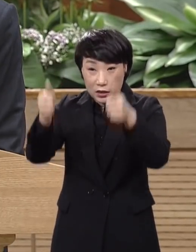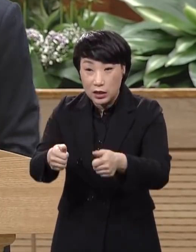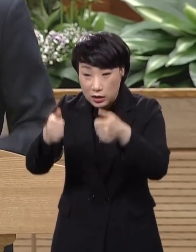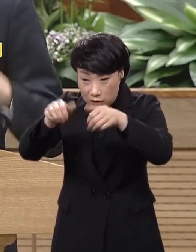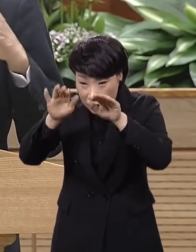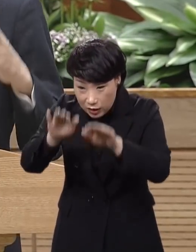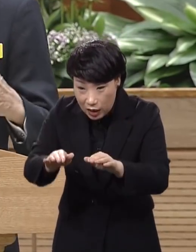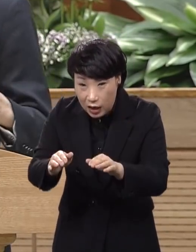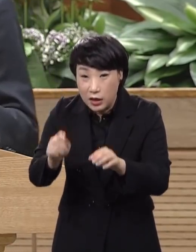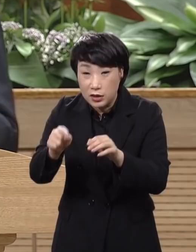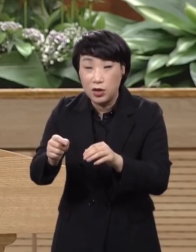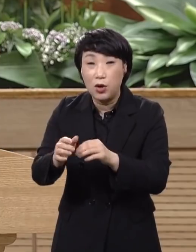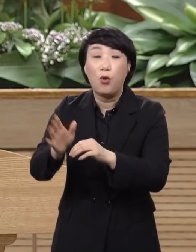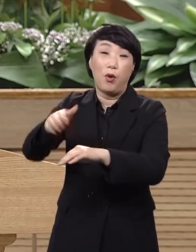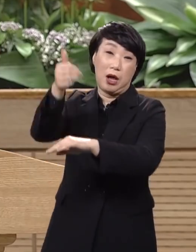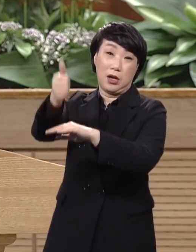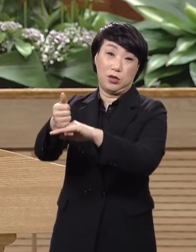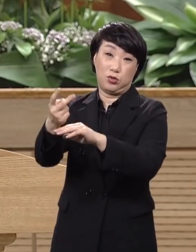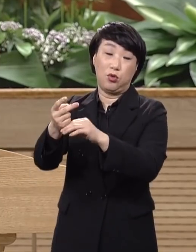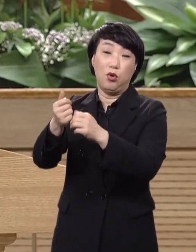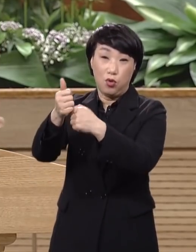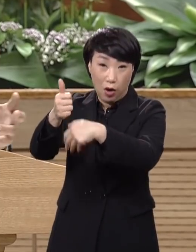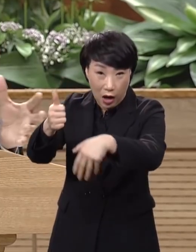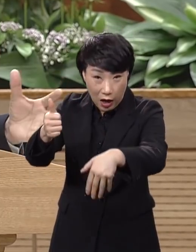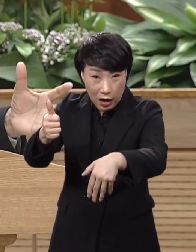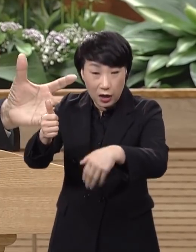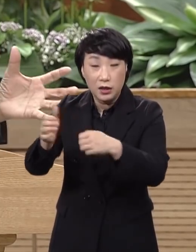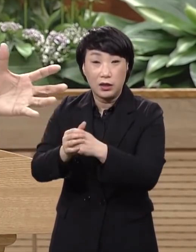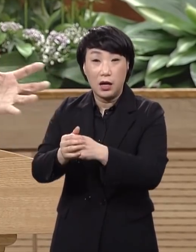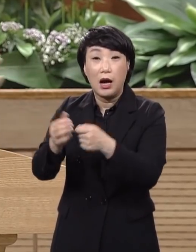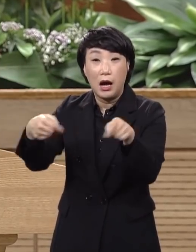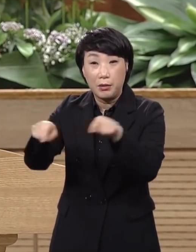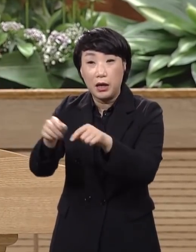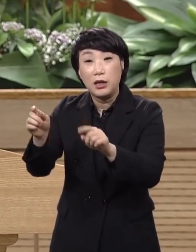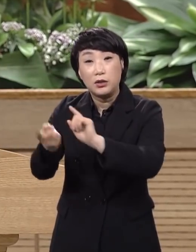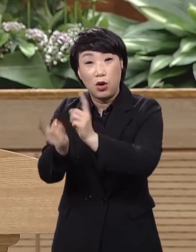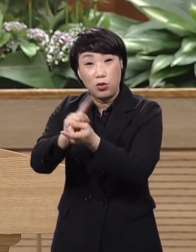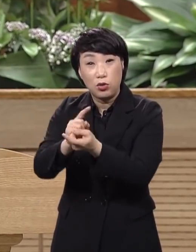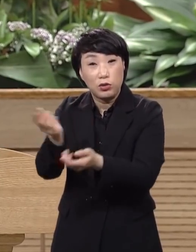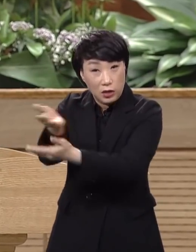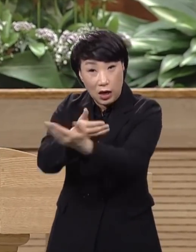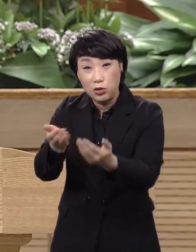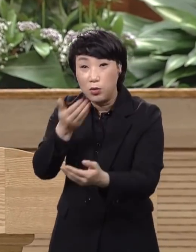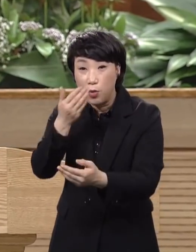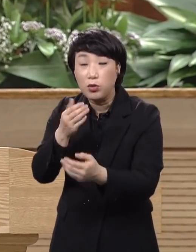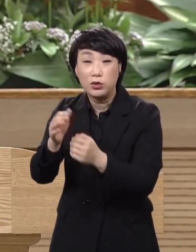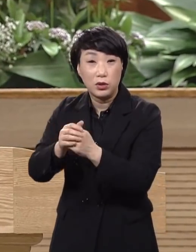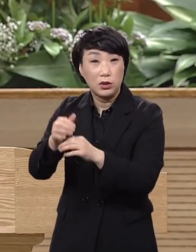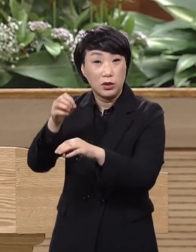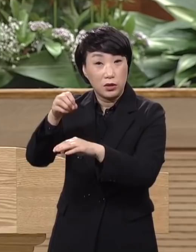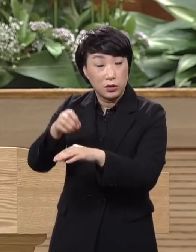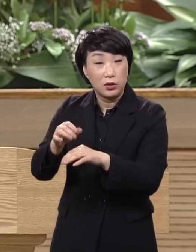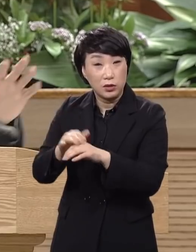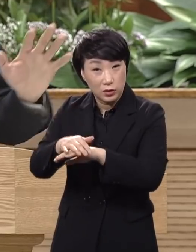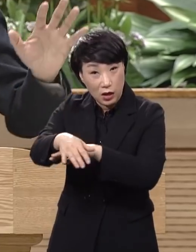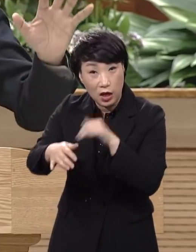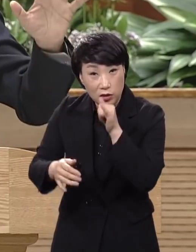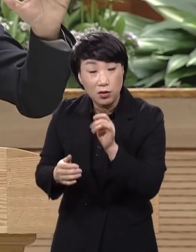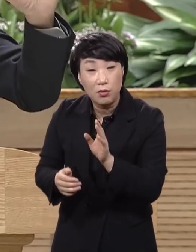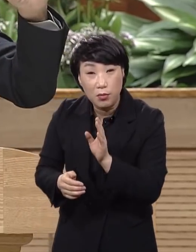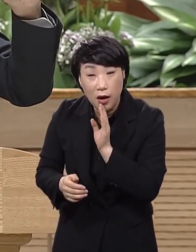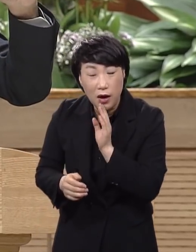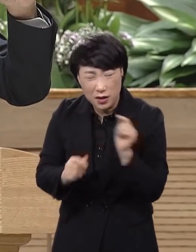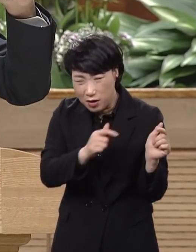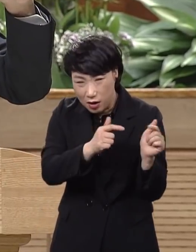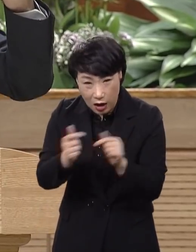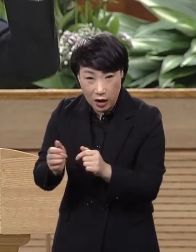최상의 음식을 왕들과 귀족들이 이렇게 서로 제공하고 나눠 먹는 그런 일을 했기 때문에 이